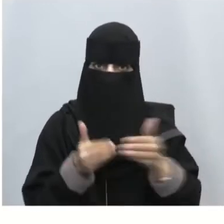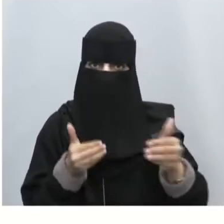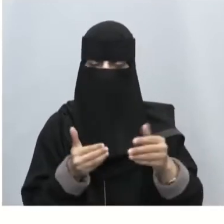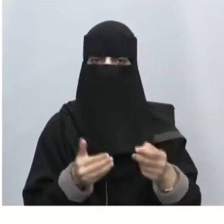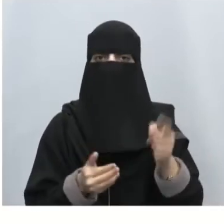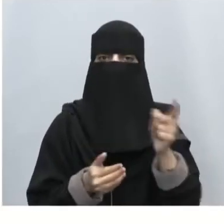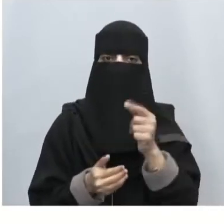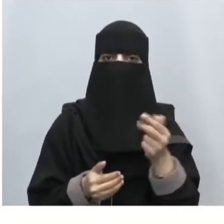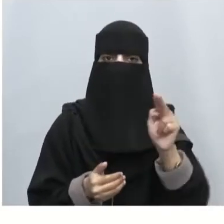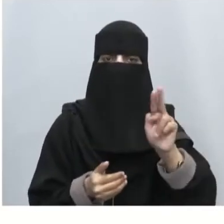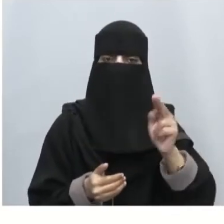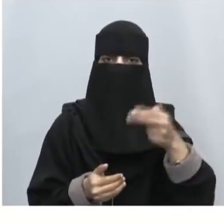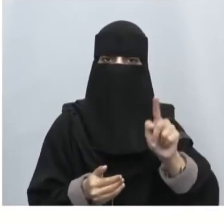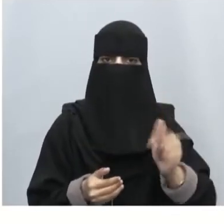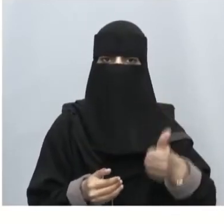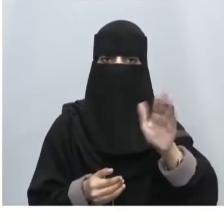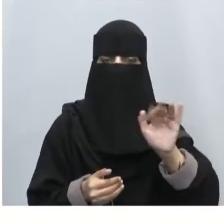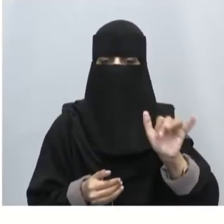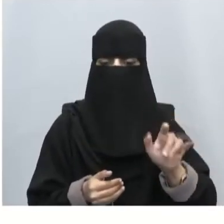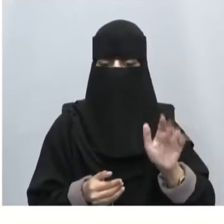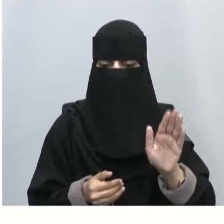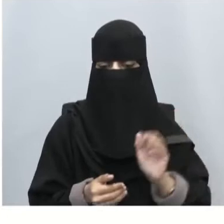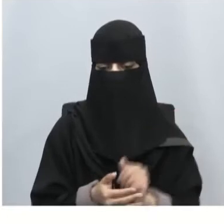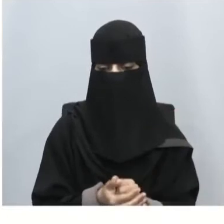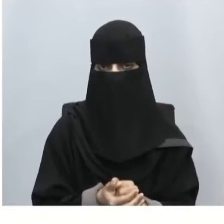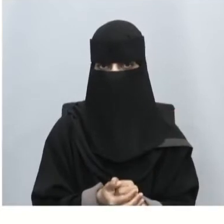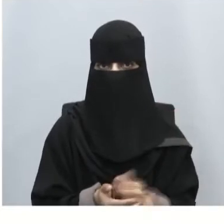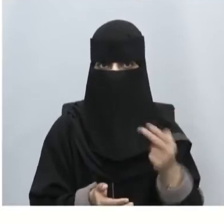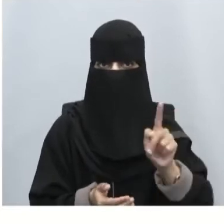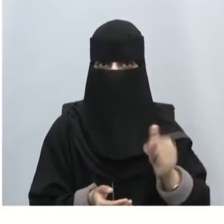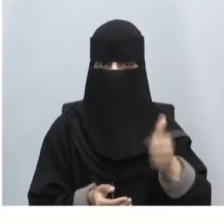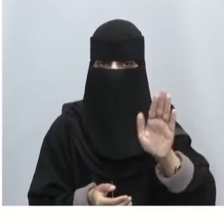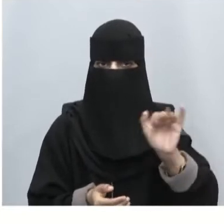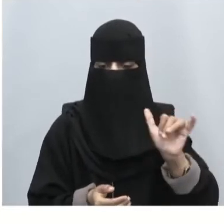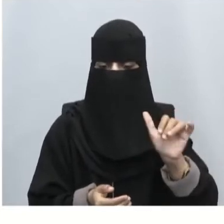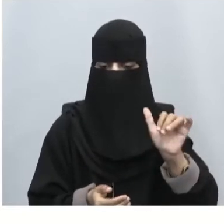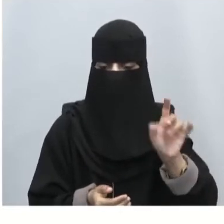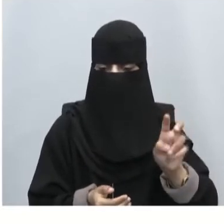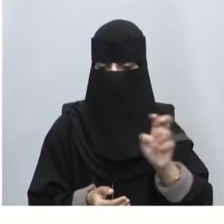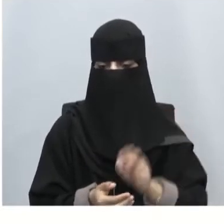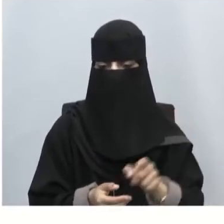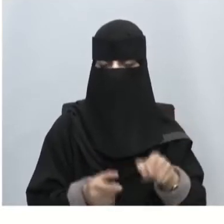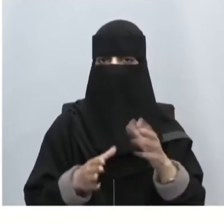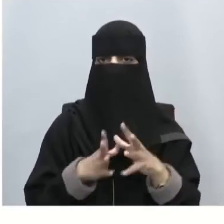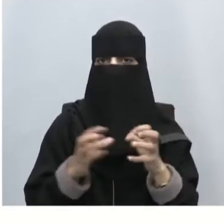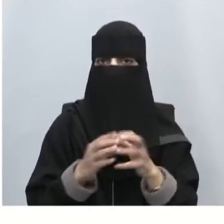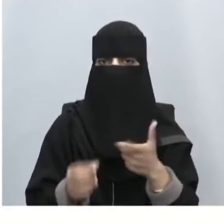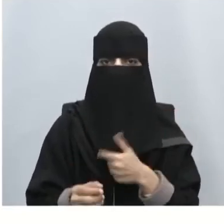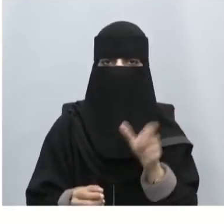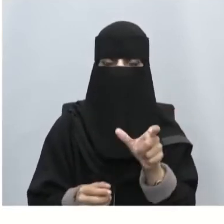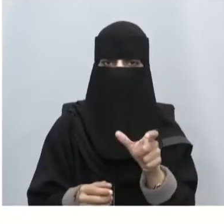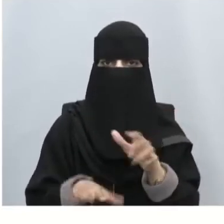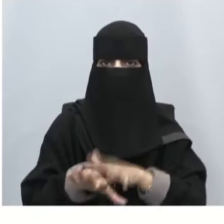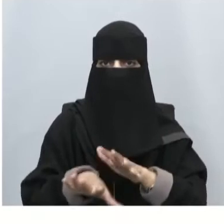بعد ذلك ايضا طلاب وطالبات الرائعين نريد ان نفسر ما المقصود بالحملات الصليبيه